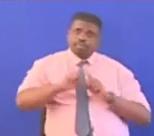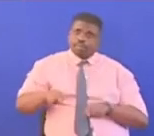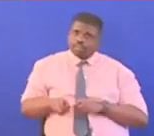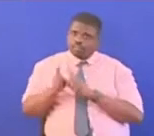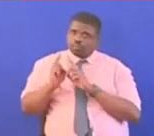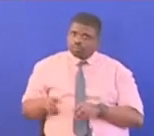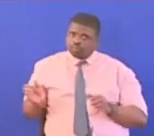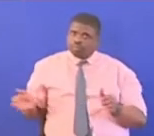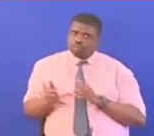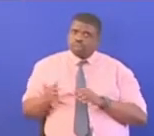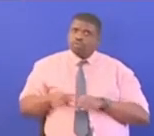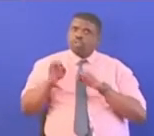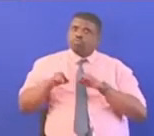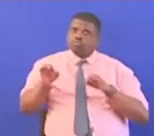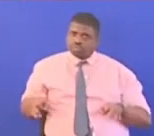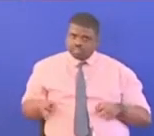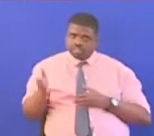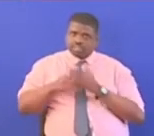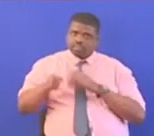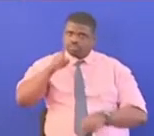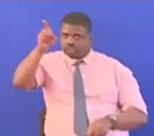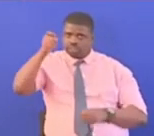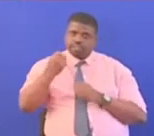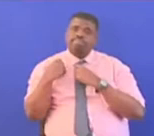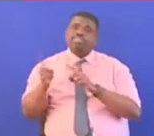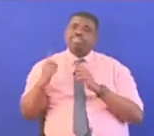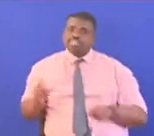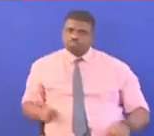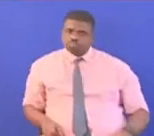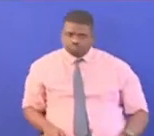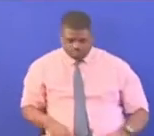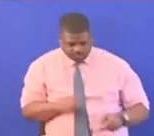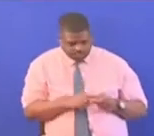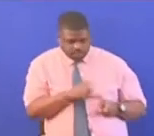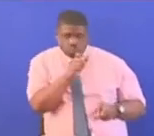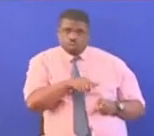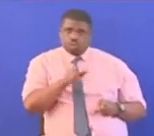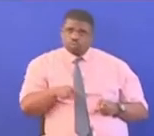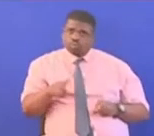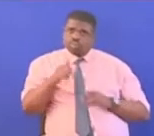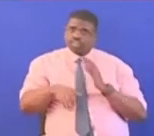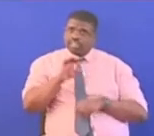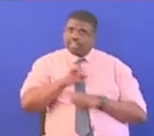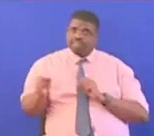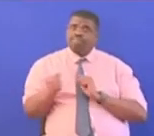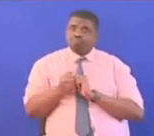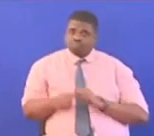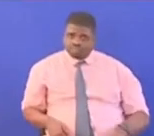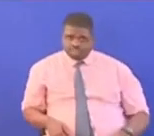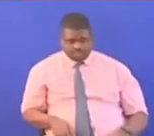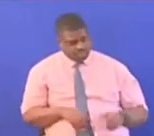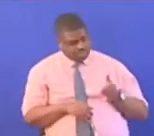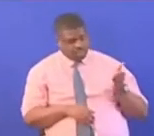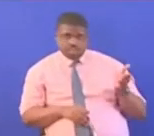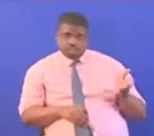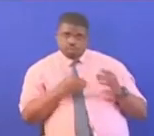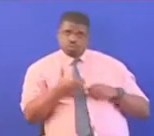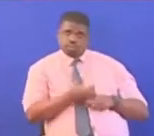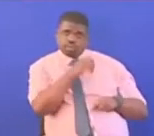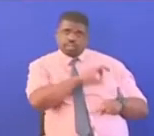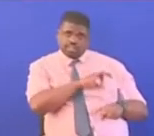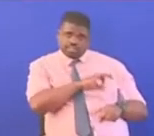ikiwemo ufugaji wa nyuki kwenye eneo lile la msitu. Lakini kuna Watanzania zaidi ya 10,000 ambao wanakwenda kupata